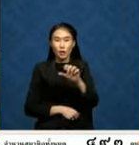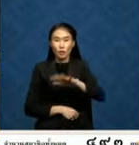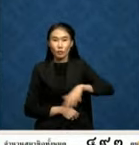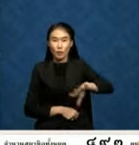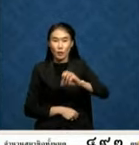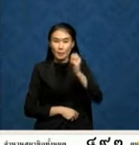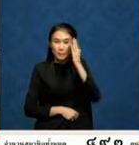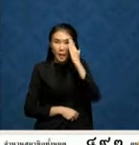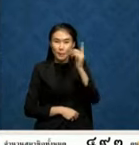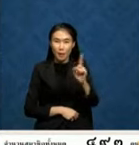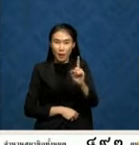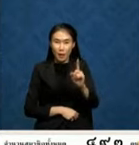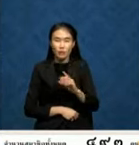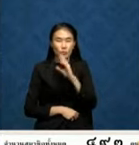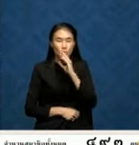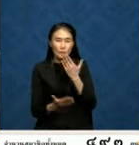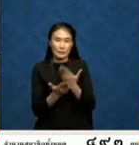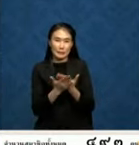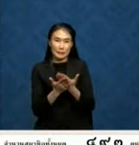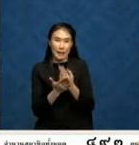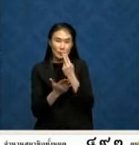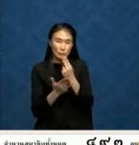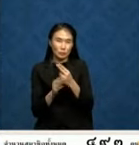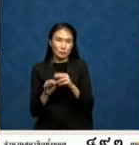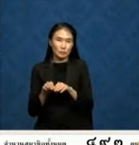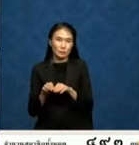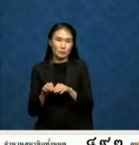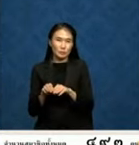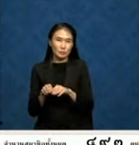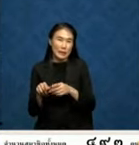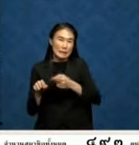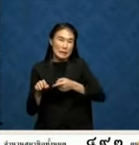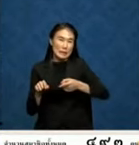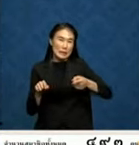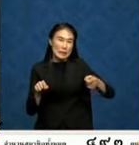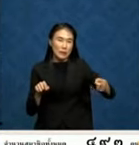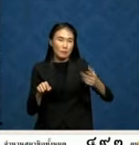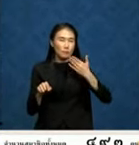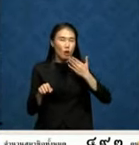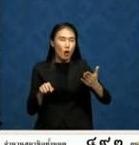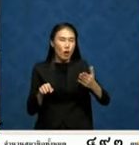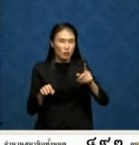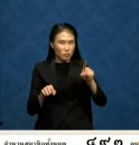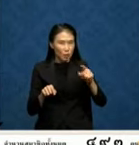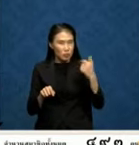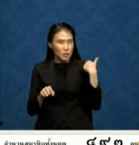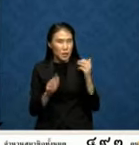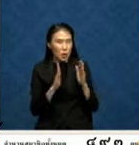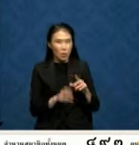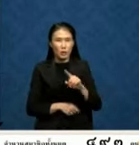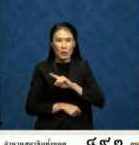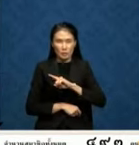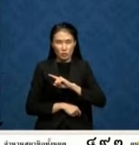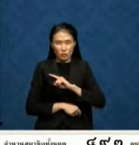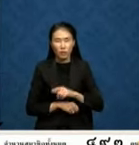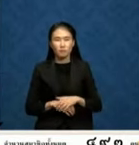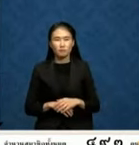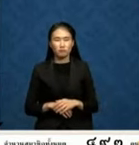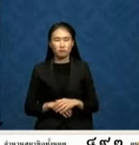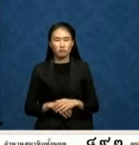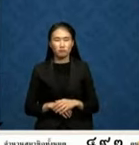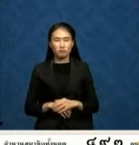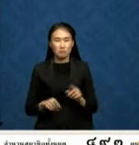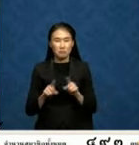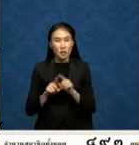รึงราคาพลังงานเอาไว้ในระยะยาวจนเกินไปเนี่ยมันย่อมจะหมายถึงว่ามันต้องมีผู้ที่ต้องแบกรับนะครับในส่วนนี้ด้วยเช่นกันน